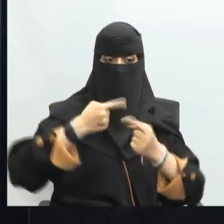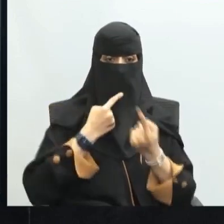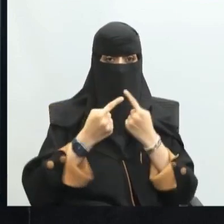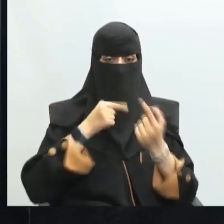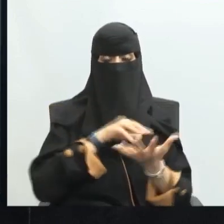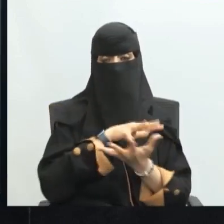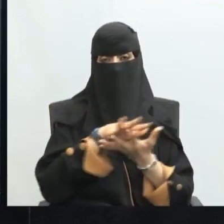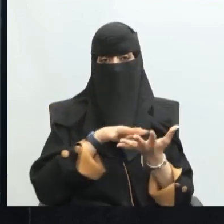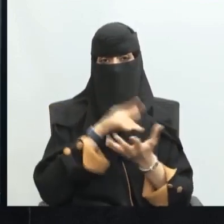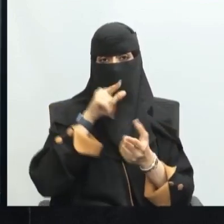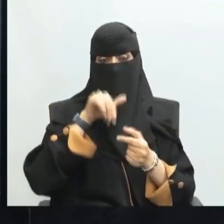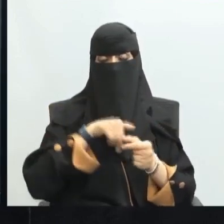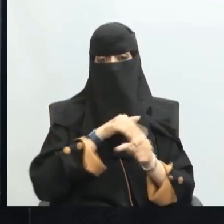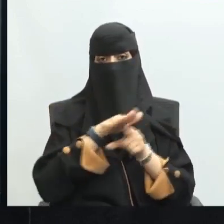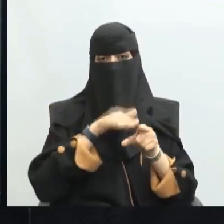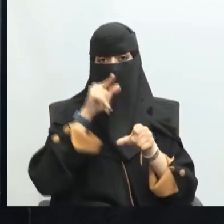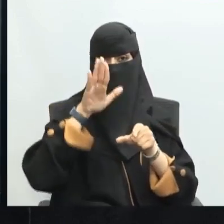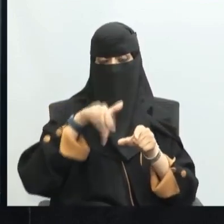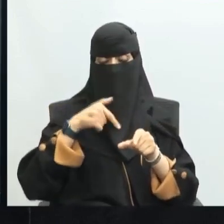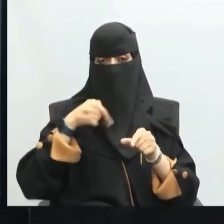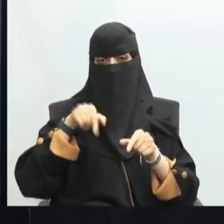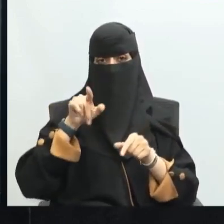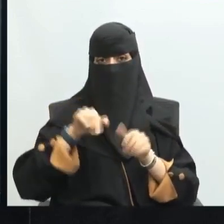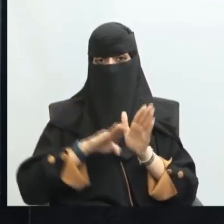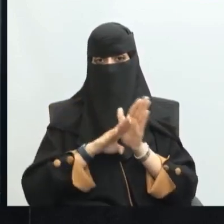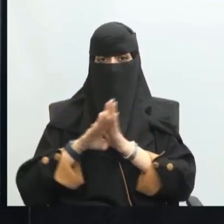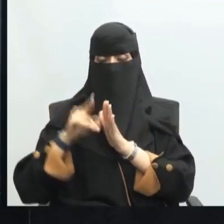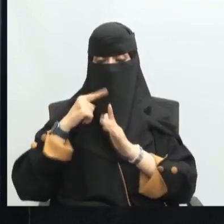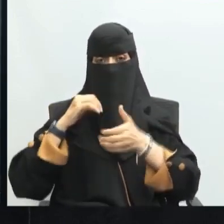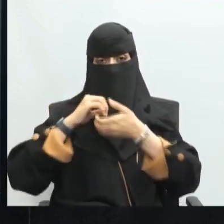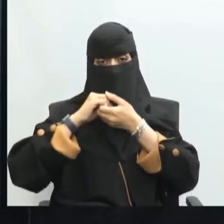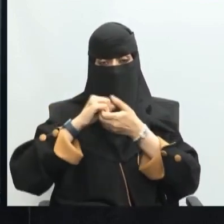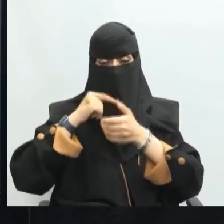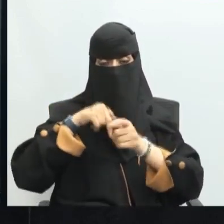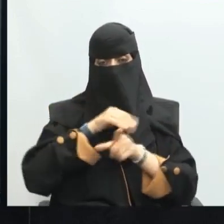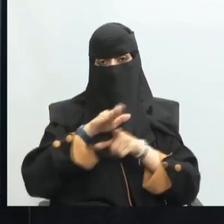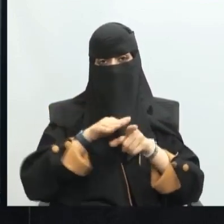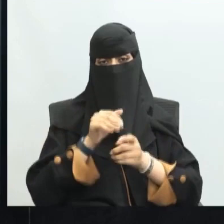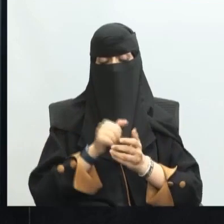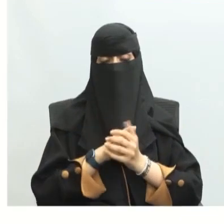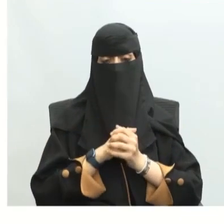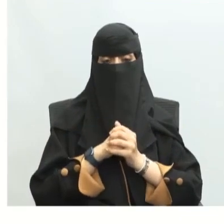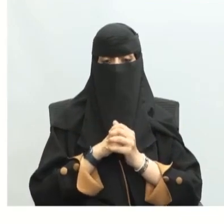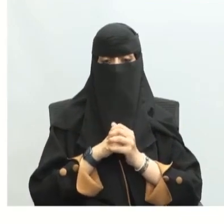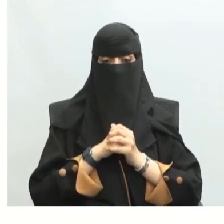القضايا الوطنيه التي تعزز اللحمه الوطنيه